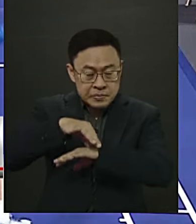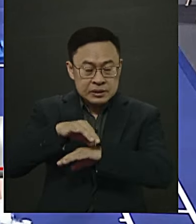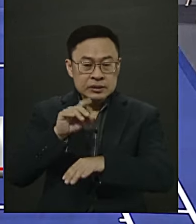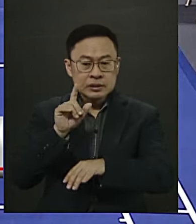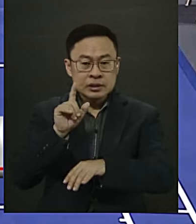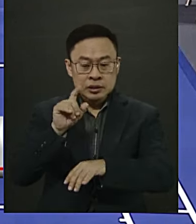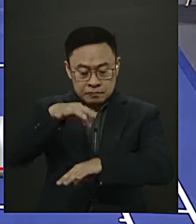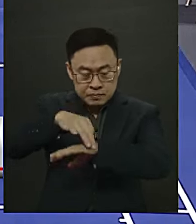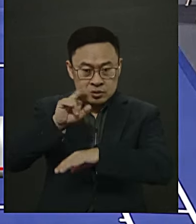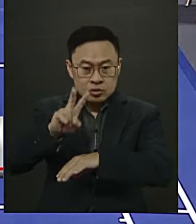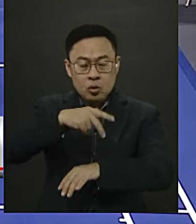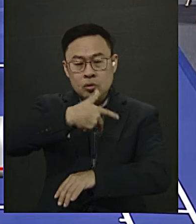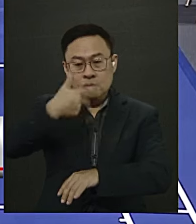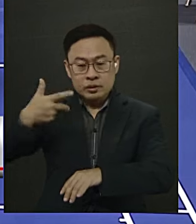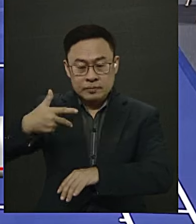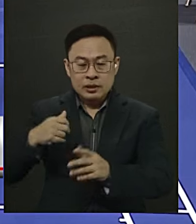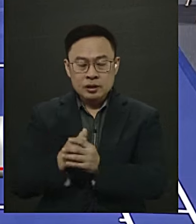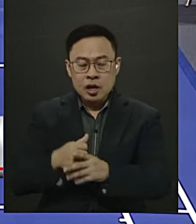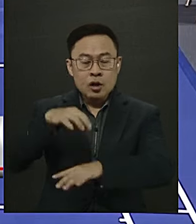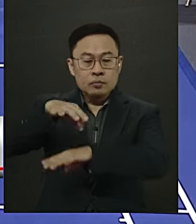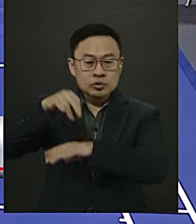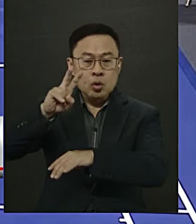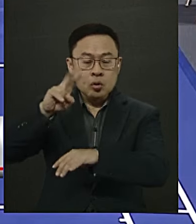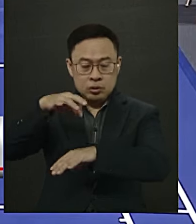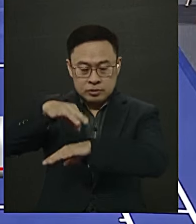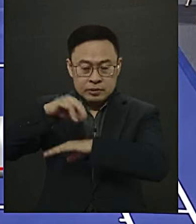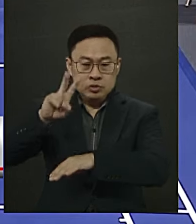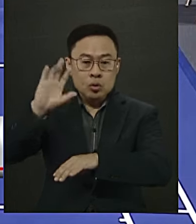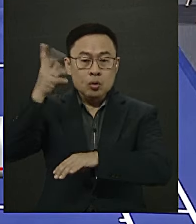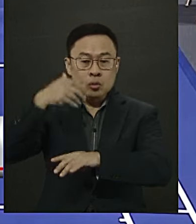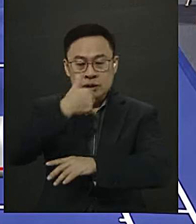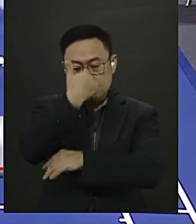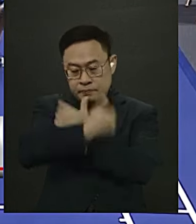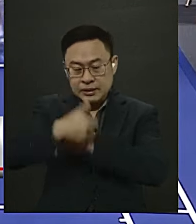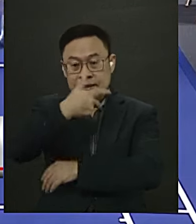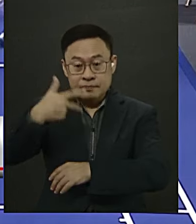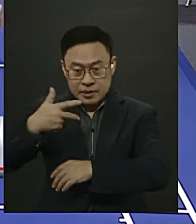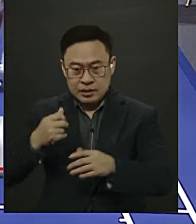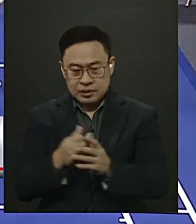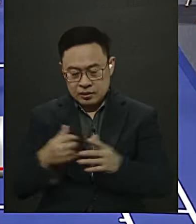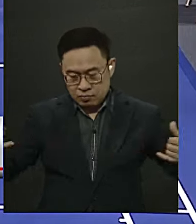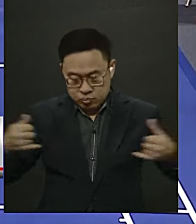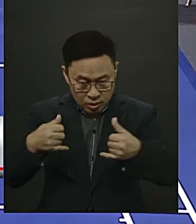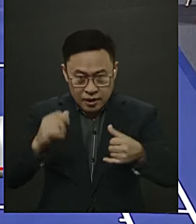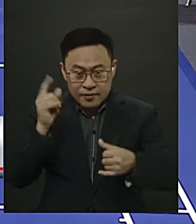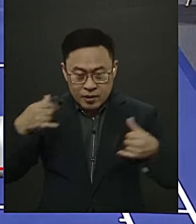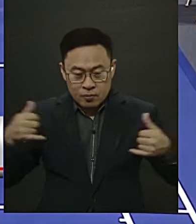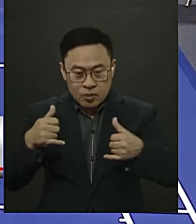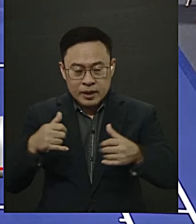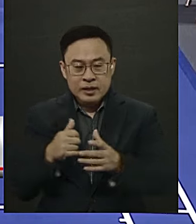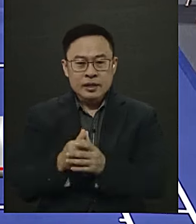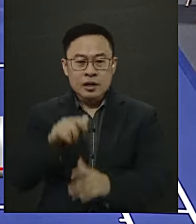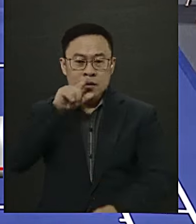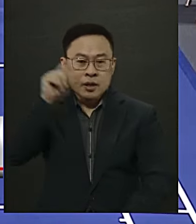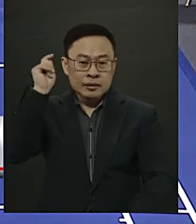รั้งมือ2ของโลกในเวลานี้นะครับทั้งคู่เนี่ยมาแข่งขันกันในการแข่งขันแมตช์รายการพิเศษราย